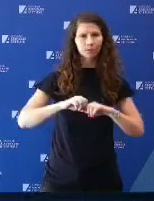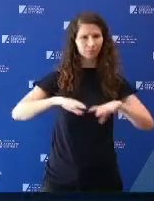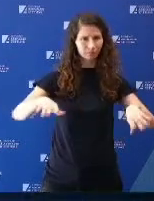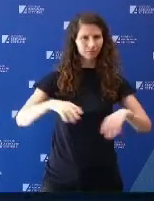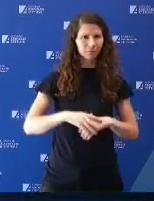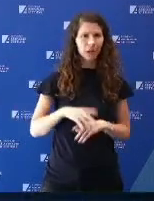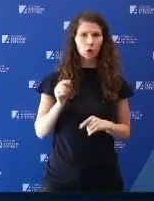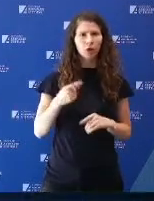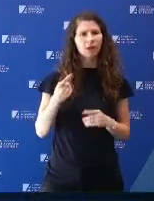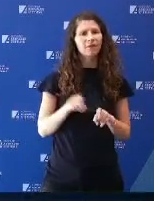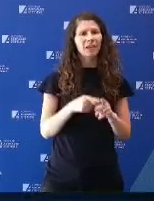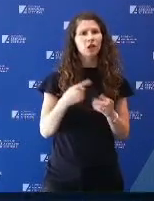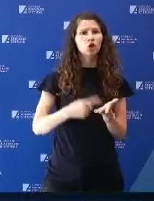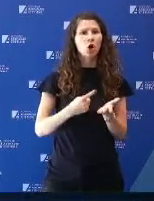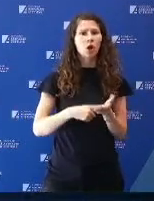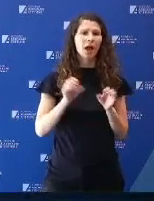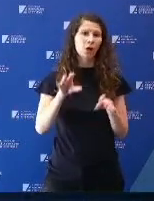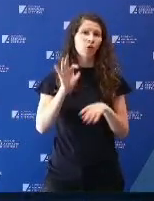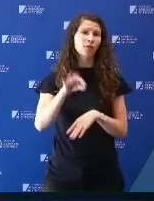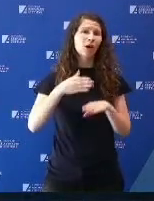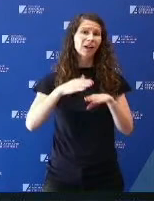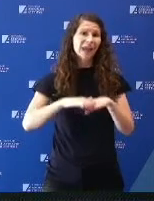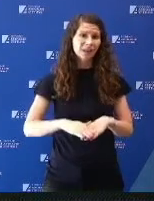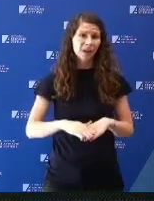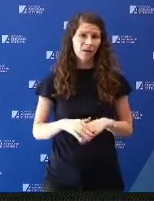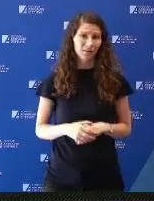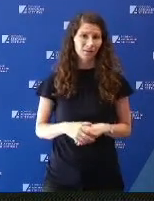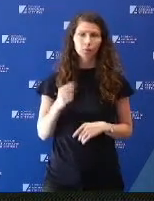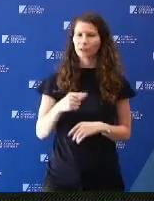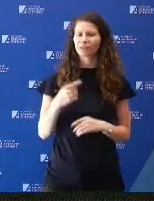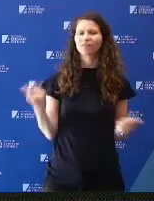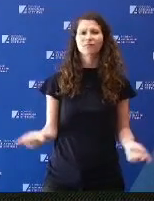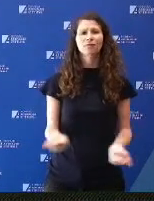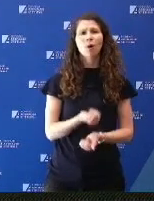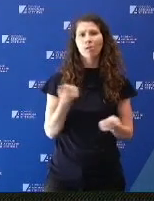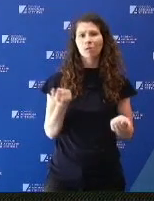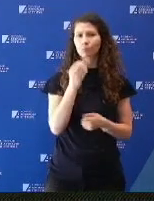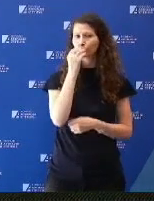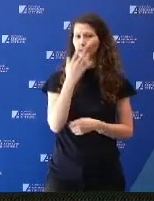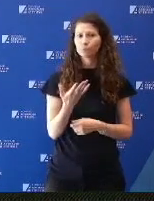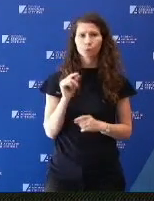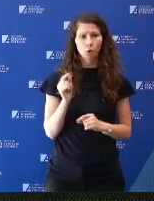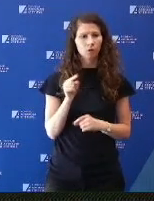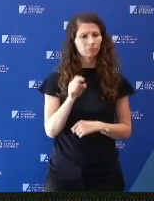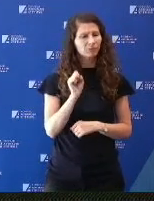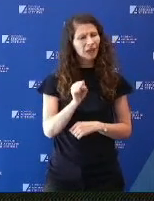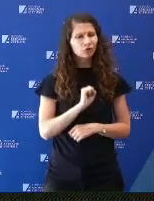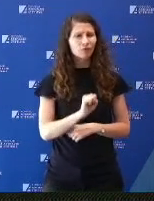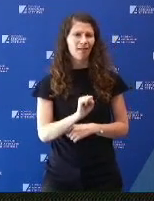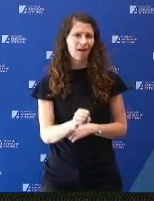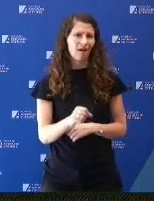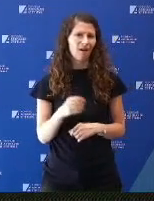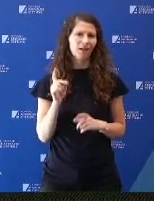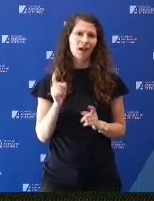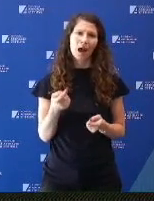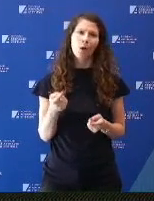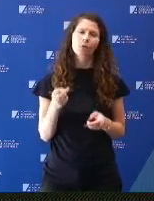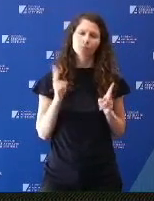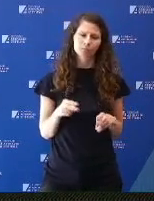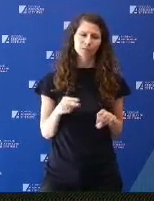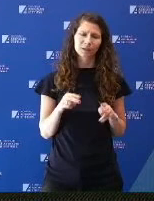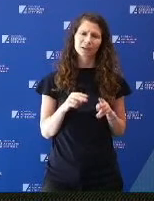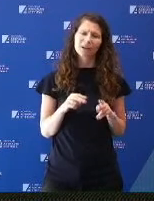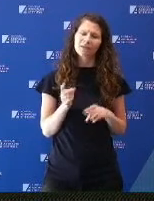eine Steuererklärung für Rentner, was ich ganz großartig finde, weil man einfach sieht, okay, es geht auch mal schneller, es geht auch in-house, wir können es auch